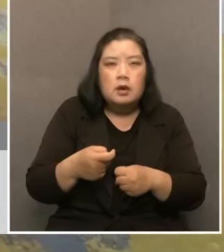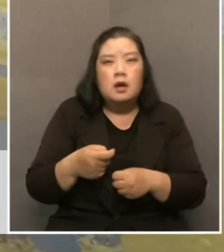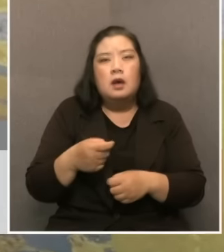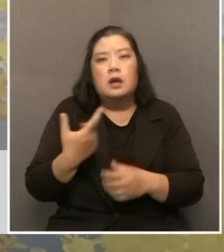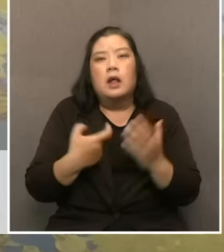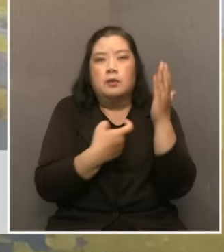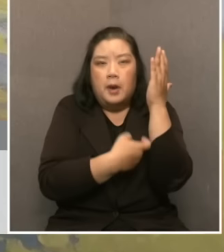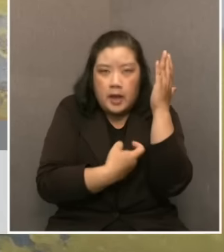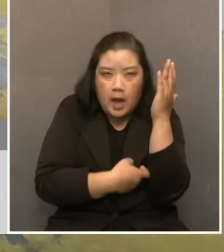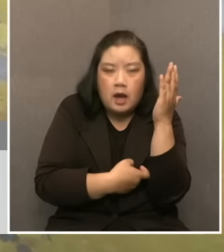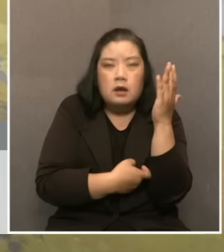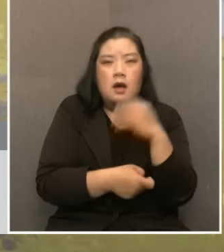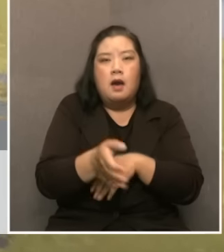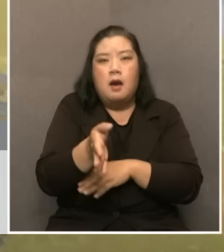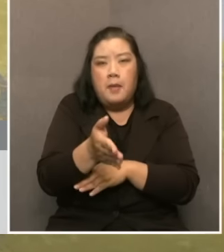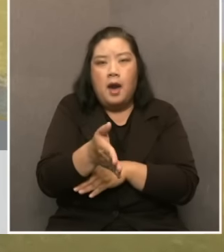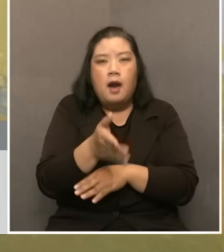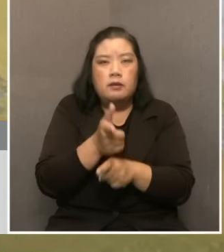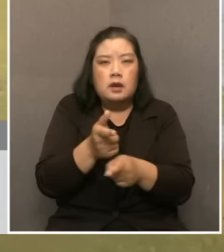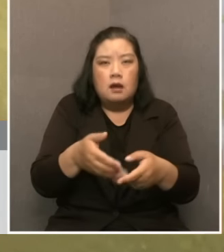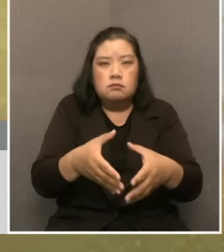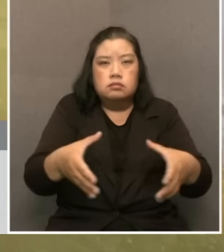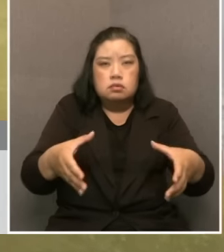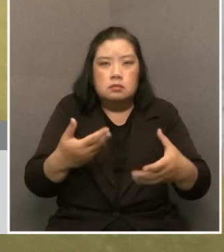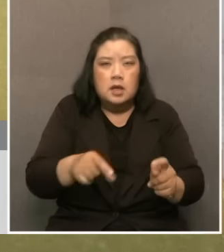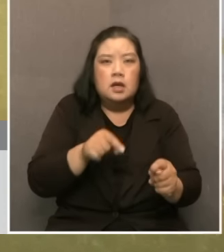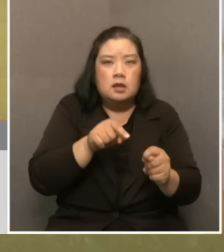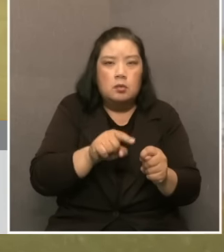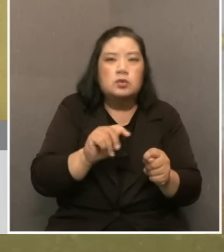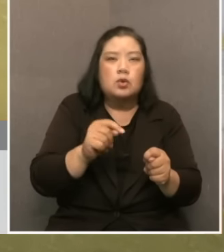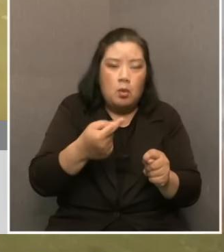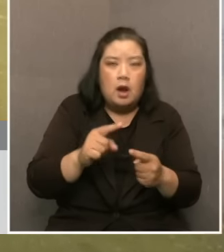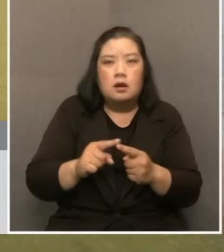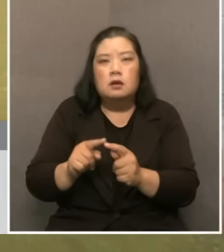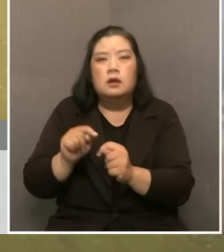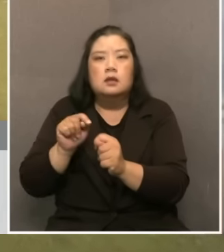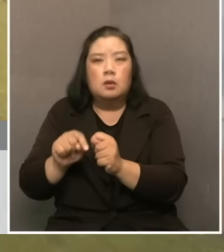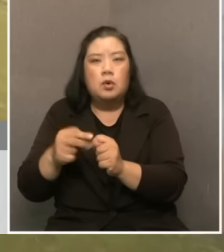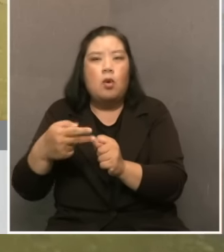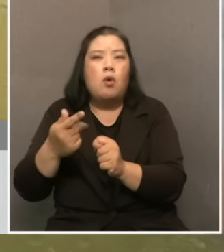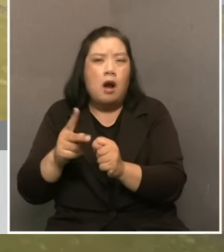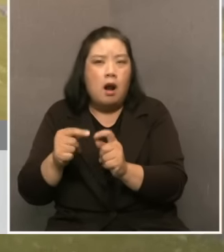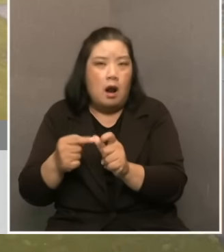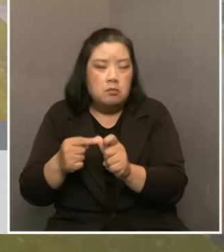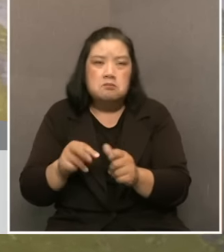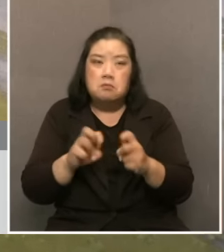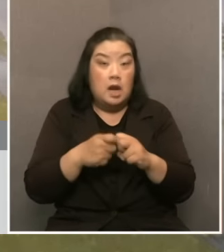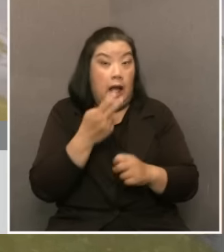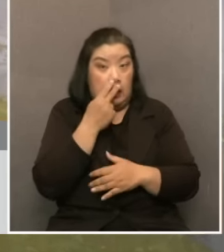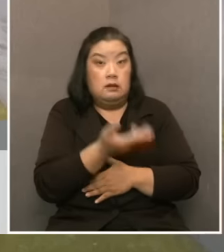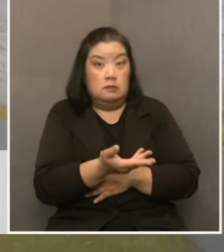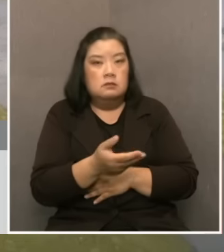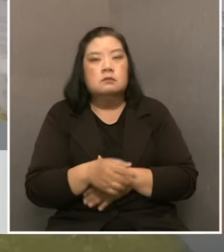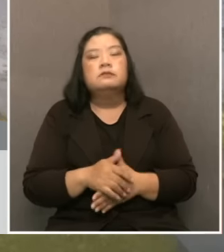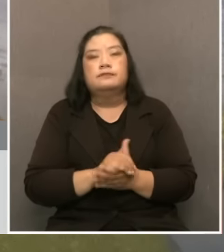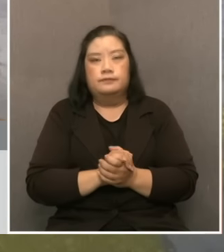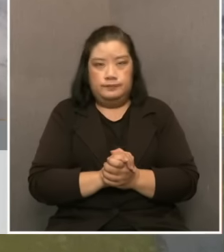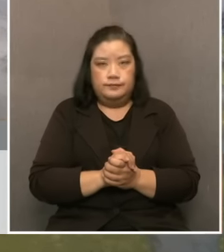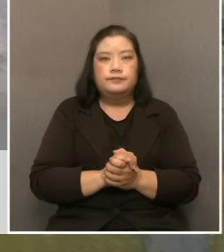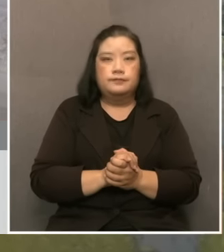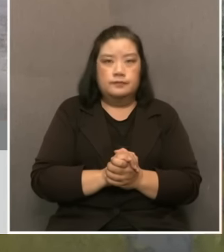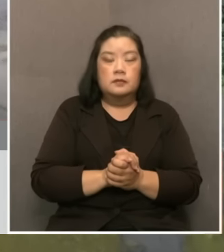น้ำมันและบ่อปลาในพื้นที่ 2ตำบลก็คือตำบลโนนสว่างและตำบลหอคำคือได้รับผลกระทบเป็นบริเวณกว้างเลยครับขณะ